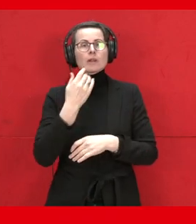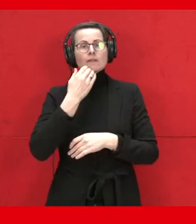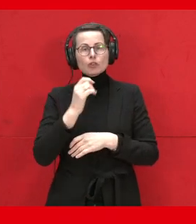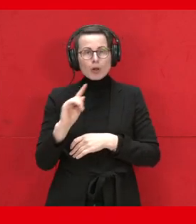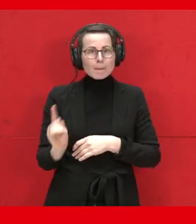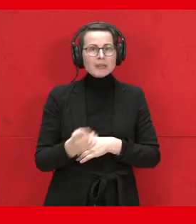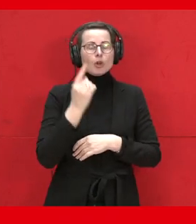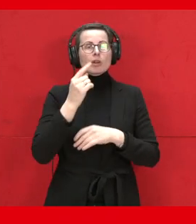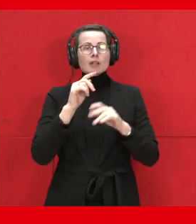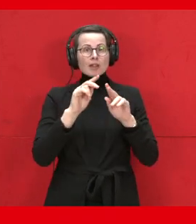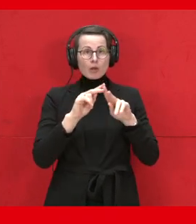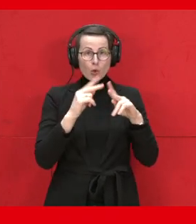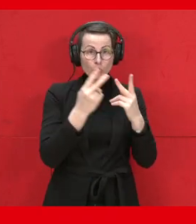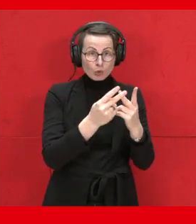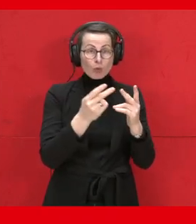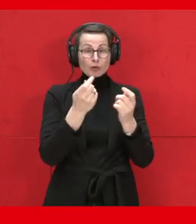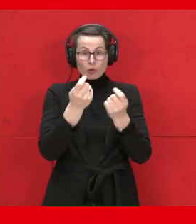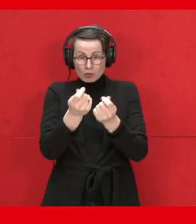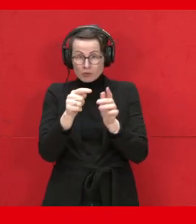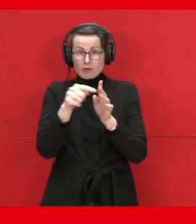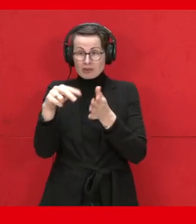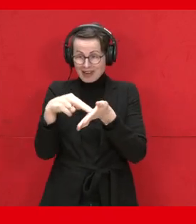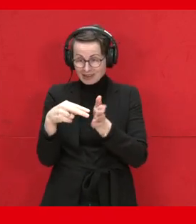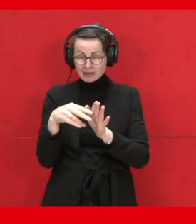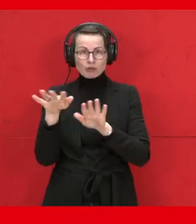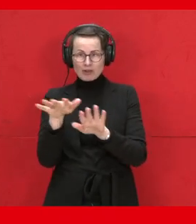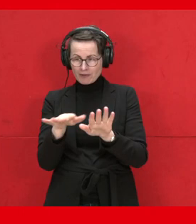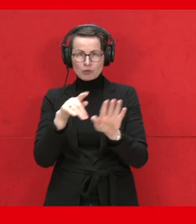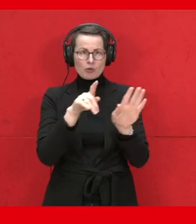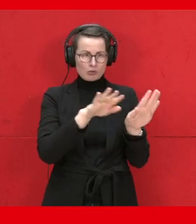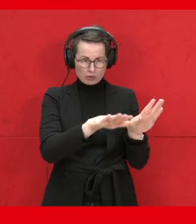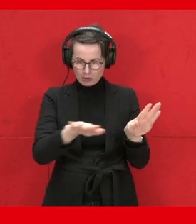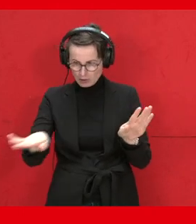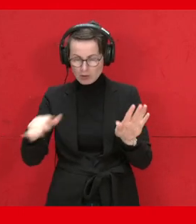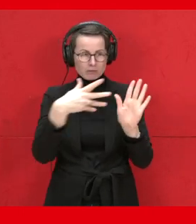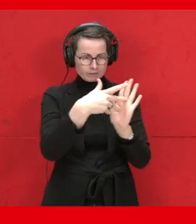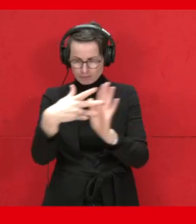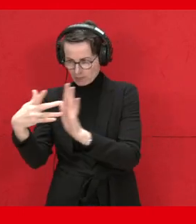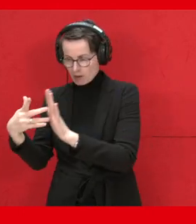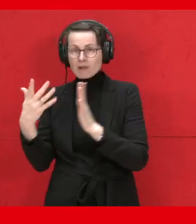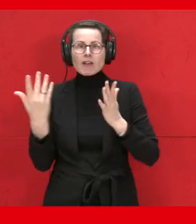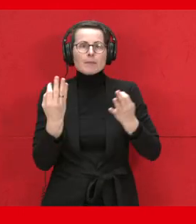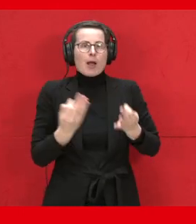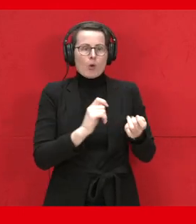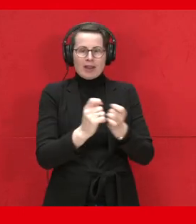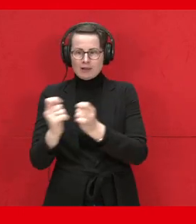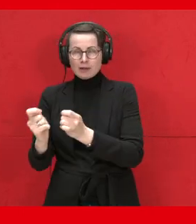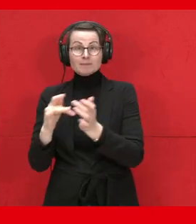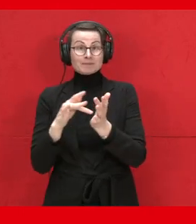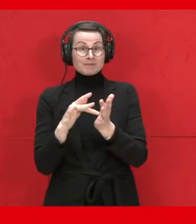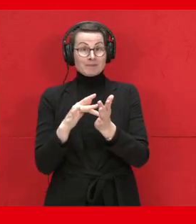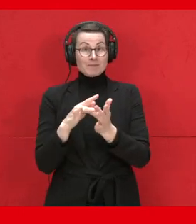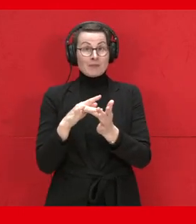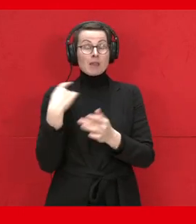die ökonomischen, die technologischen, die Infrastrukturbedingungen gucken und sagen, was muss ich eigentlich ändern? Denn hinter Corona ist